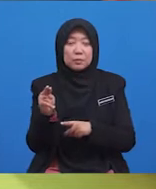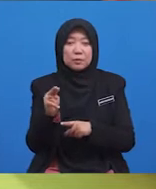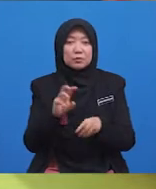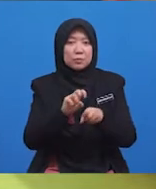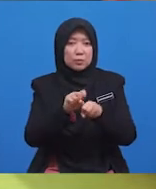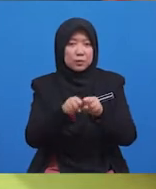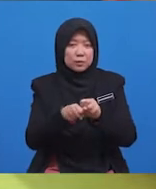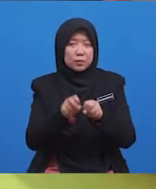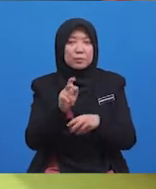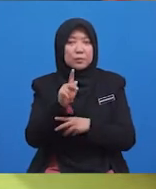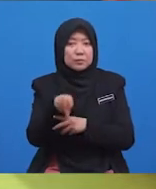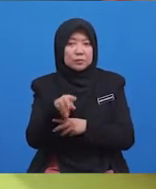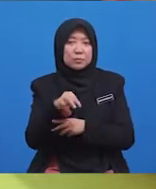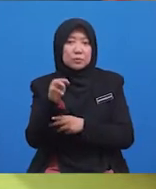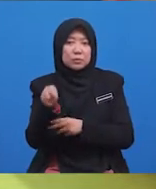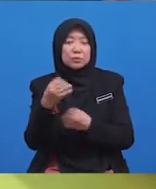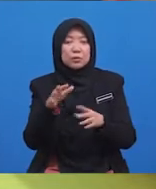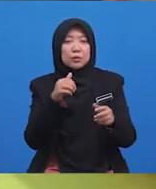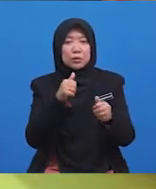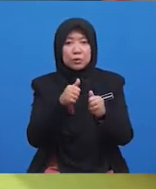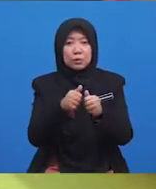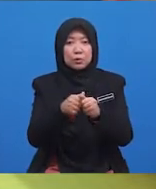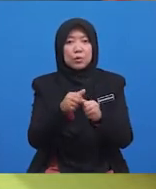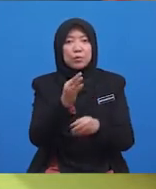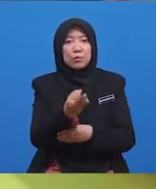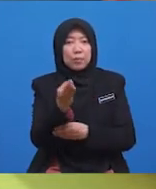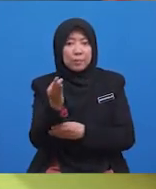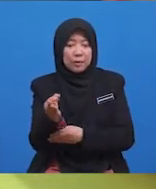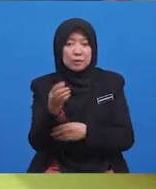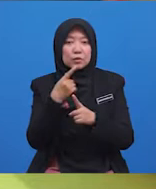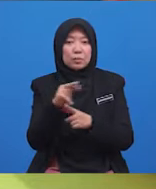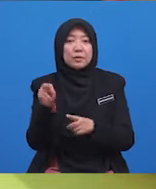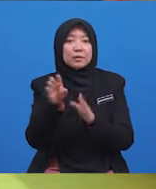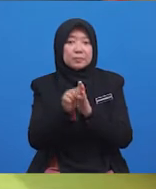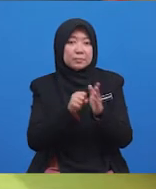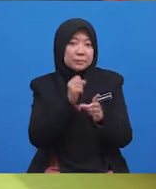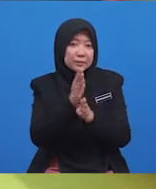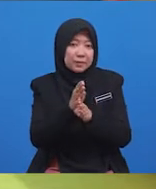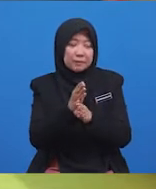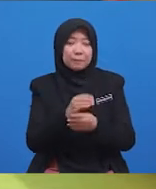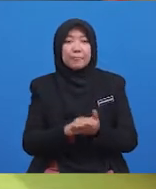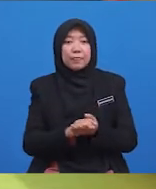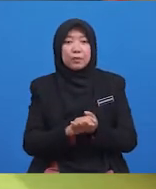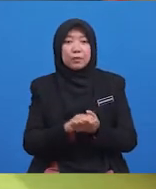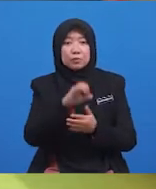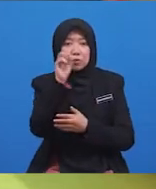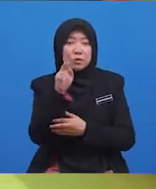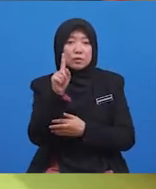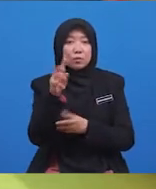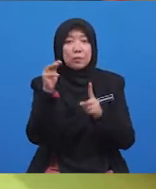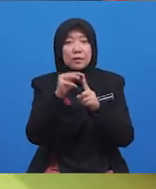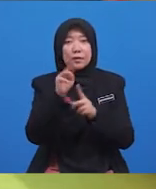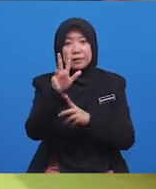telah pun menjawab mengikut format peperiksaan yang sebenar. Bagi soalan 1, markah yang